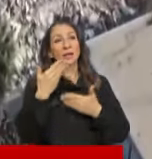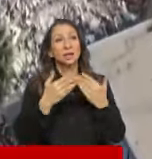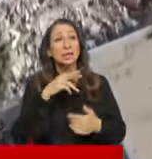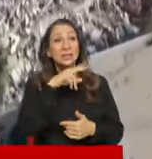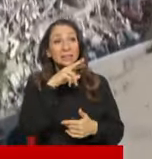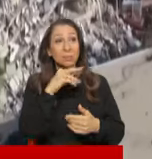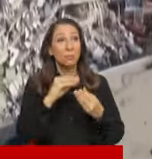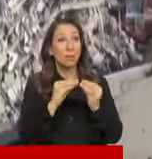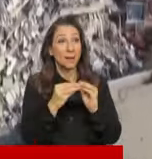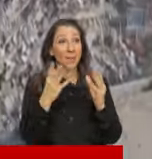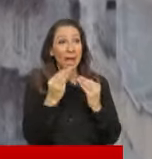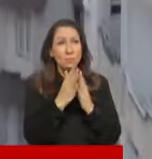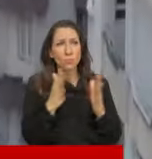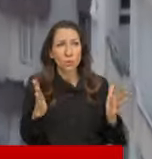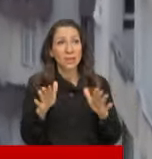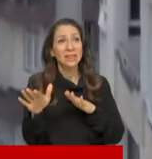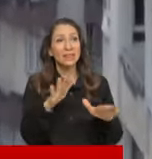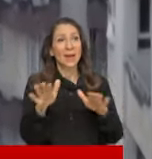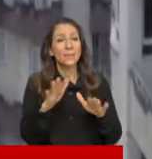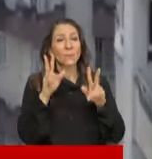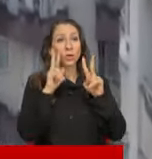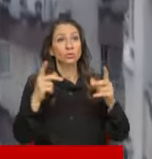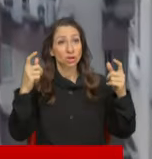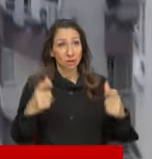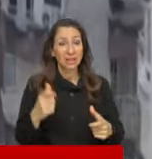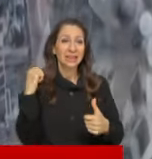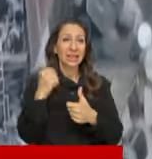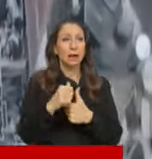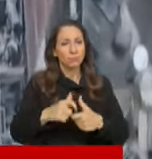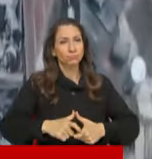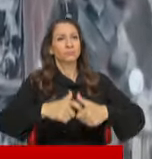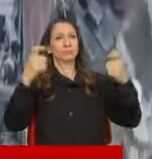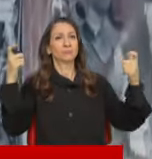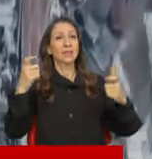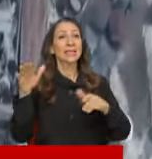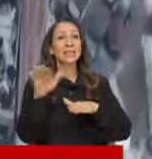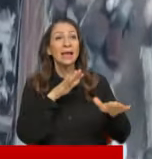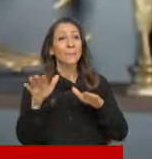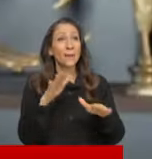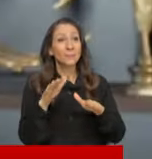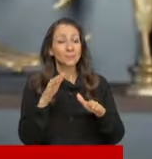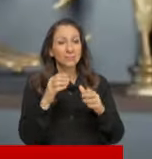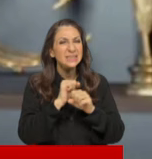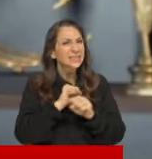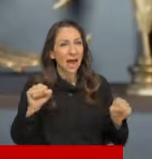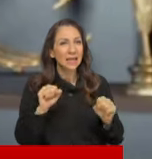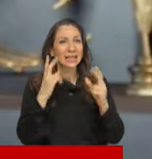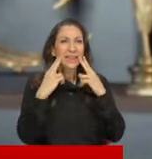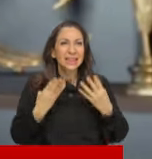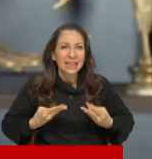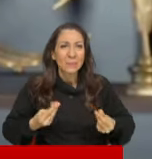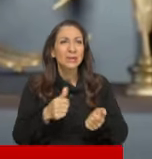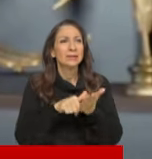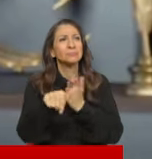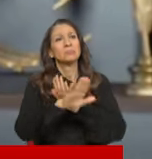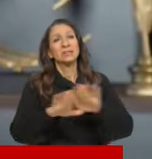İskenderun'un problemlerinin en büyüğü deprem görmüş şehrimizin tekrar ayağa kaldırılması deprem izlerinin şehrimizden temizlenmesi